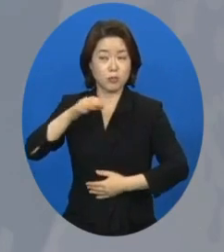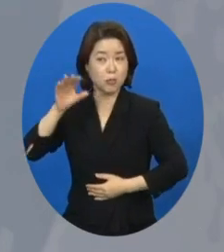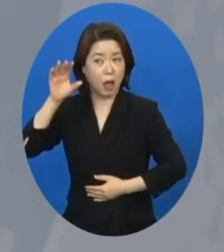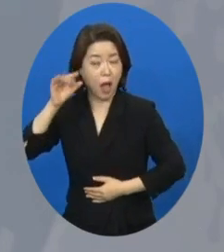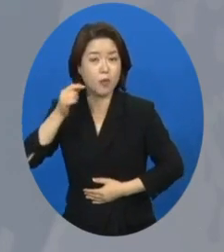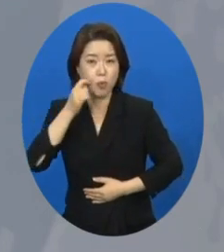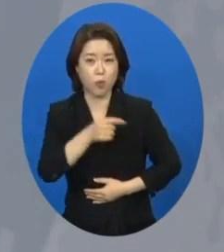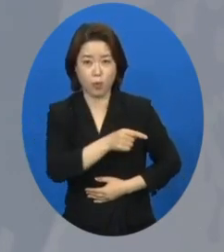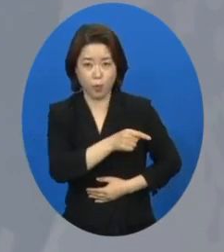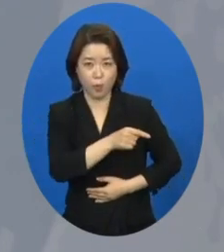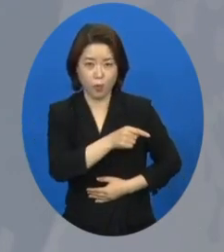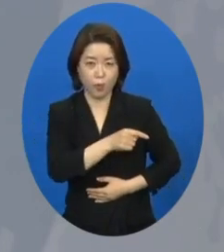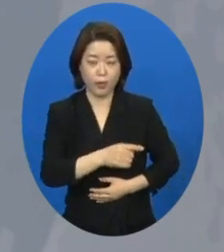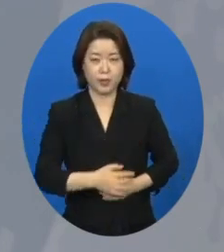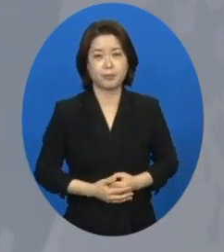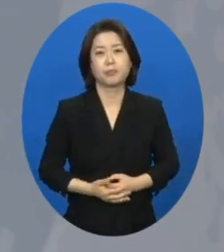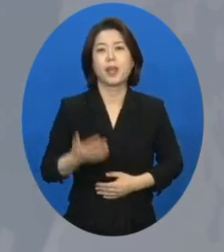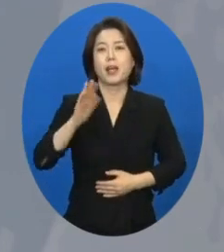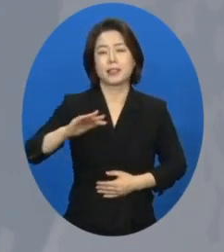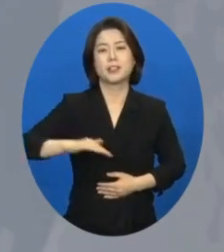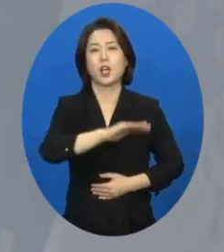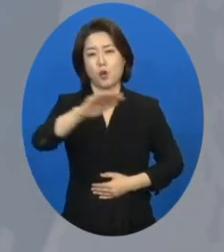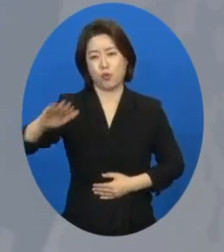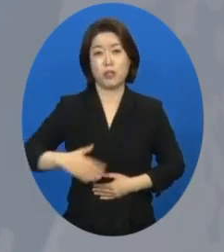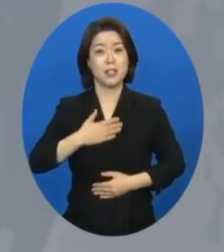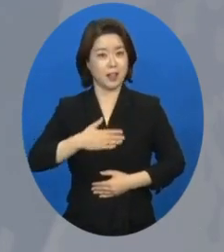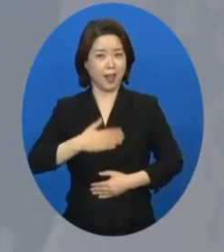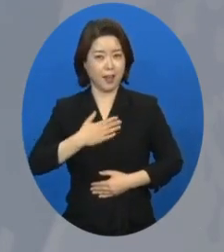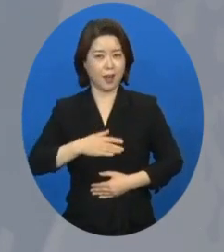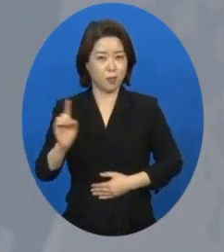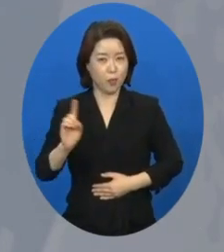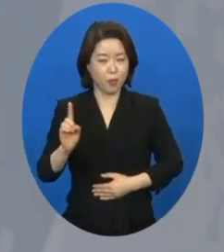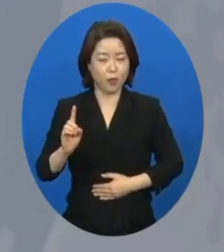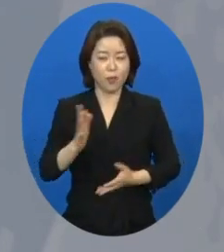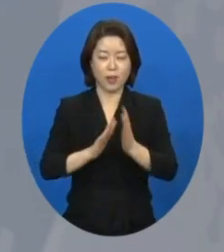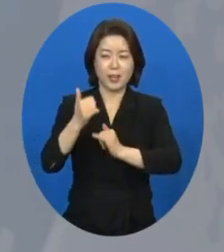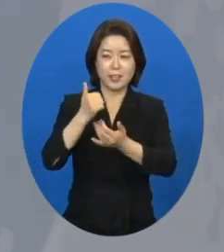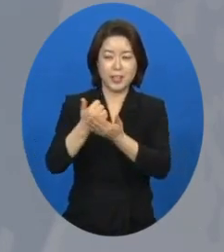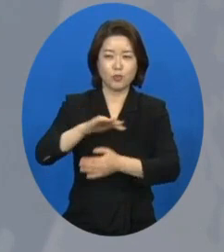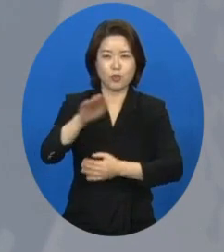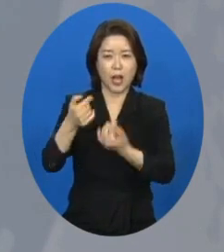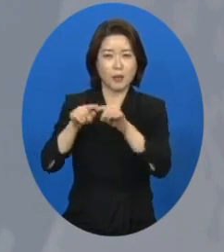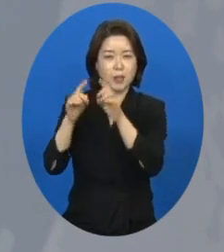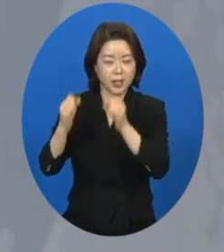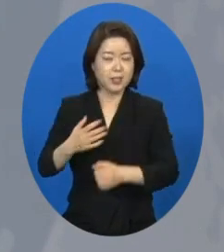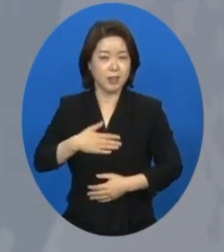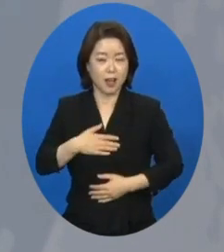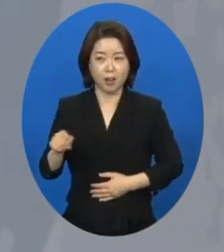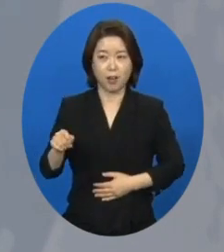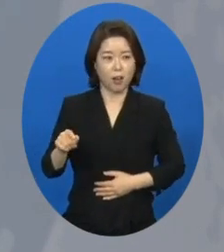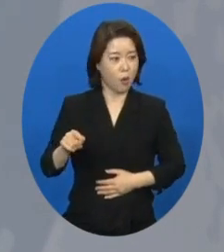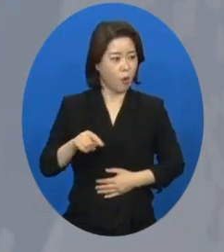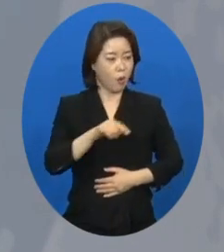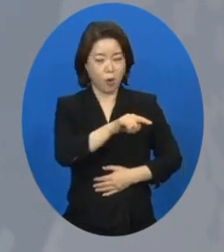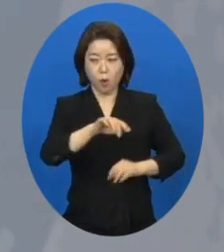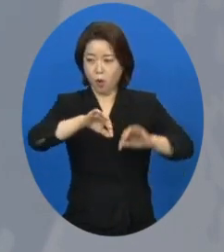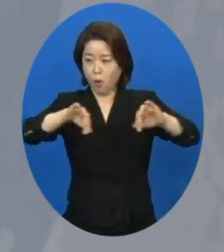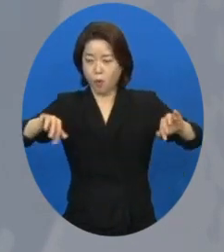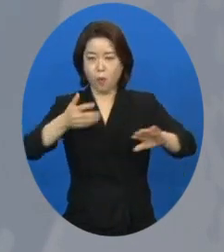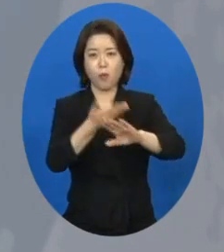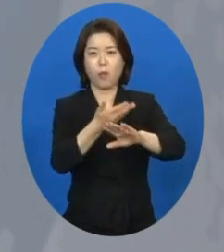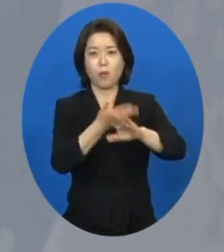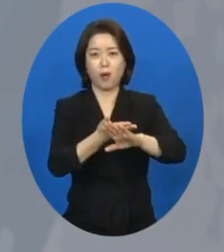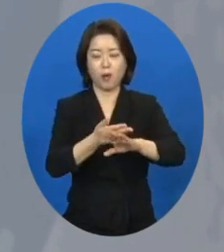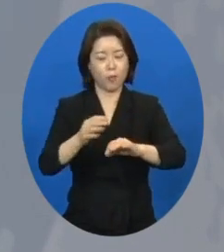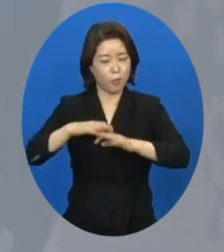없고요. 그러나 우리는 압니다. 예수님이 우리와 함께 계신 것을. 이게 놀라운 거예요.